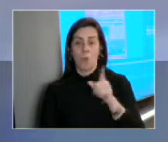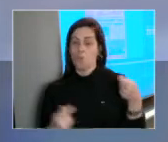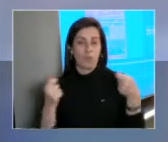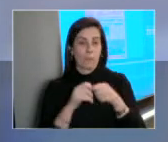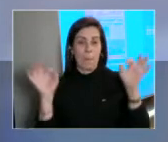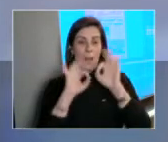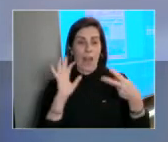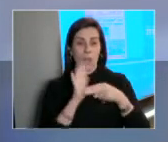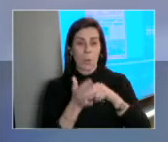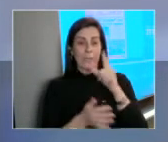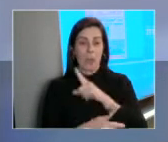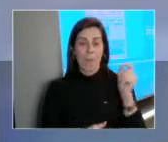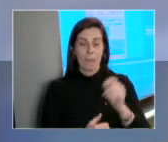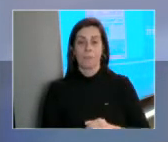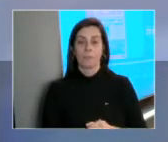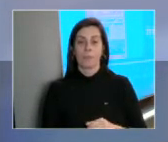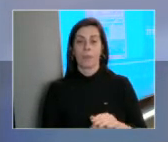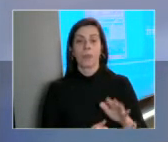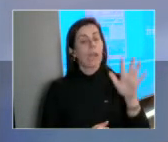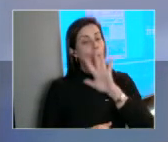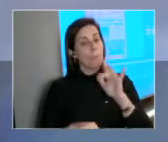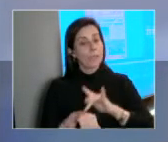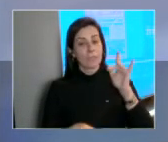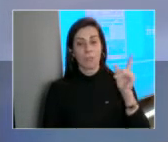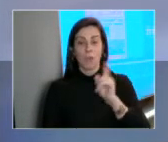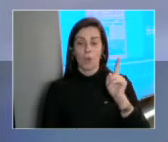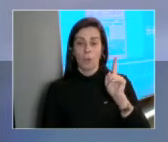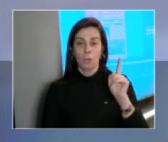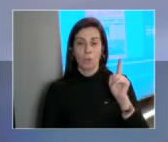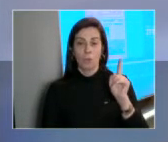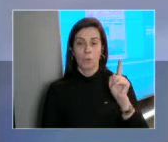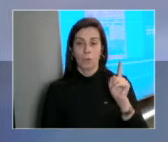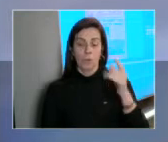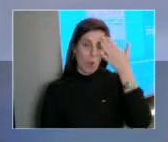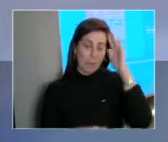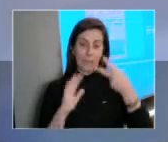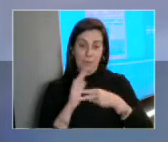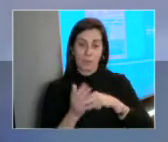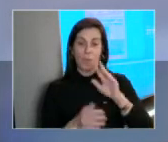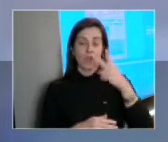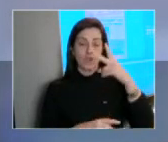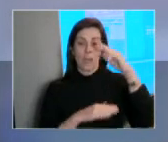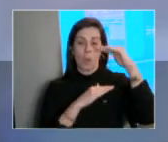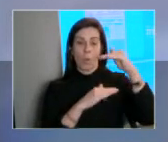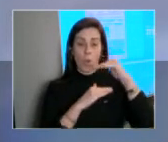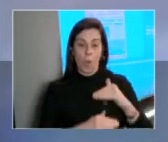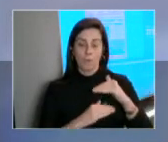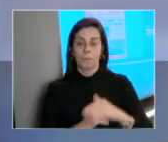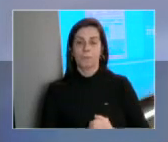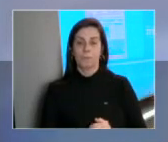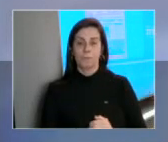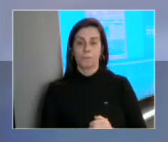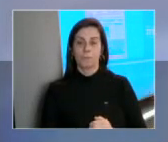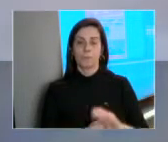שותפים בתוכנית הזאת. אירופה זהירה, לא מכירים את התוכנית. טוב, עוד שתי כותרות.